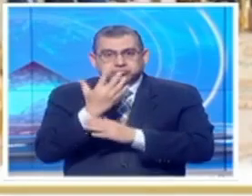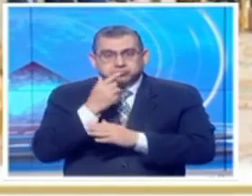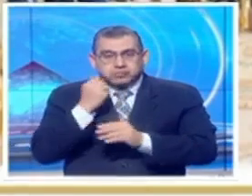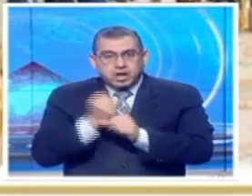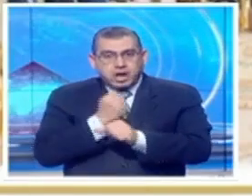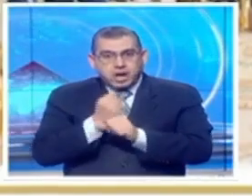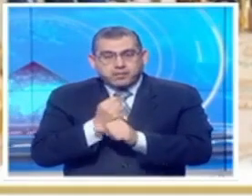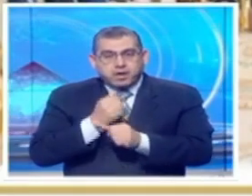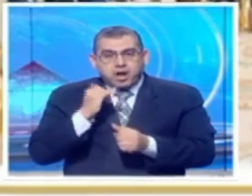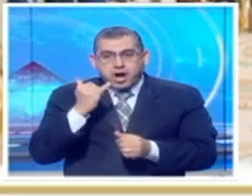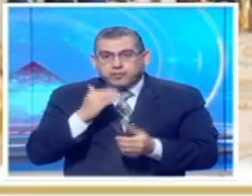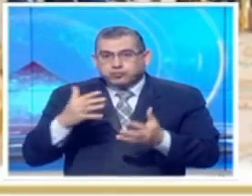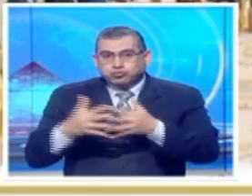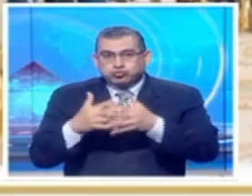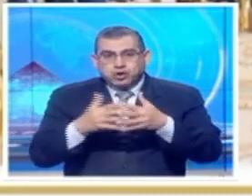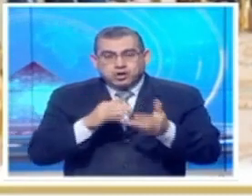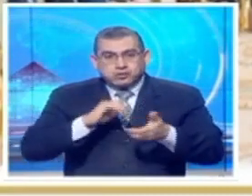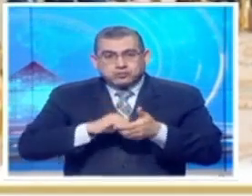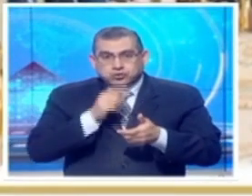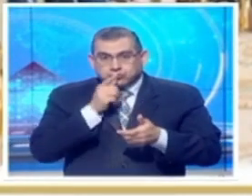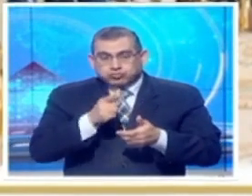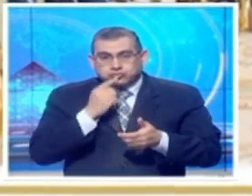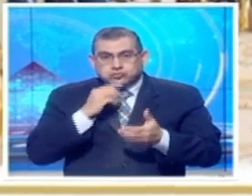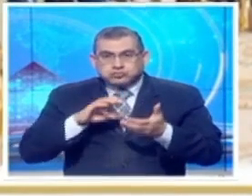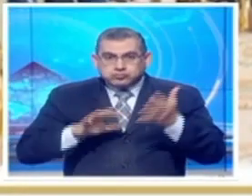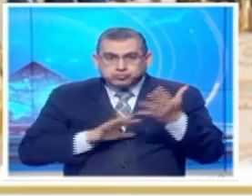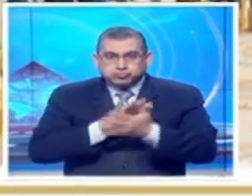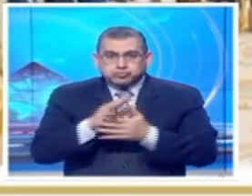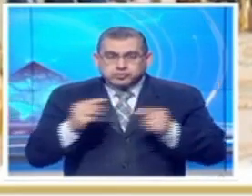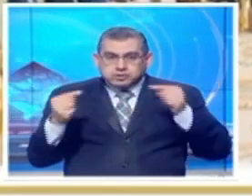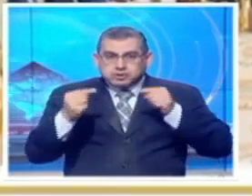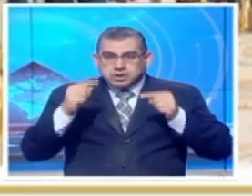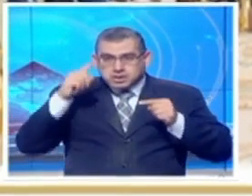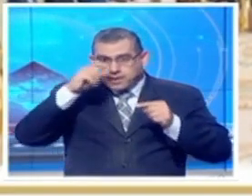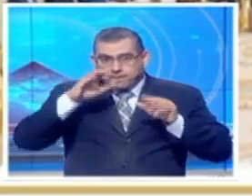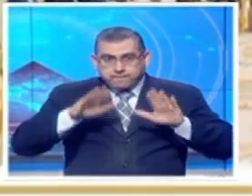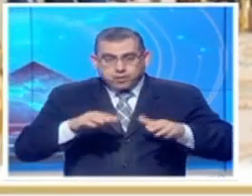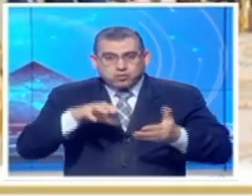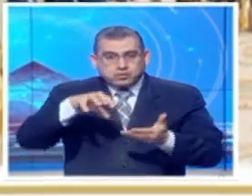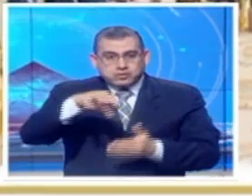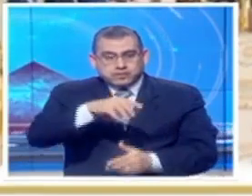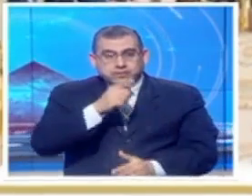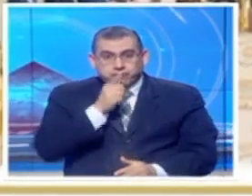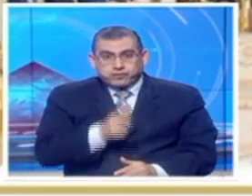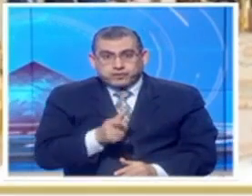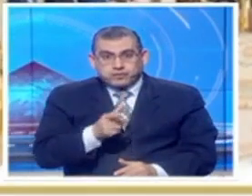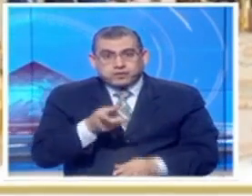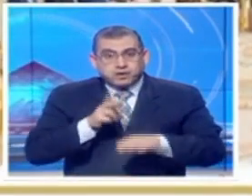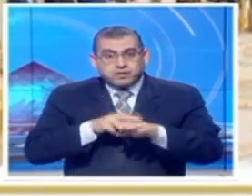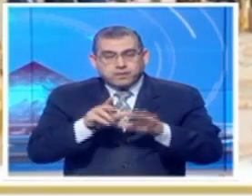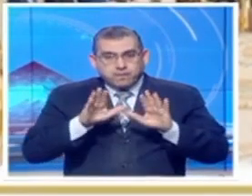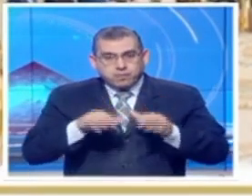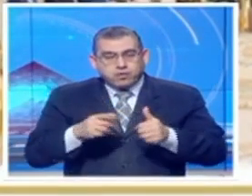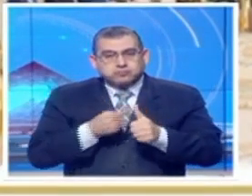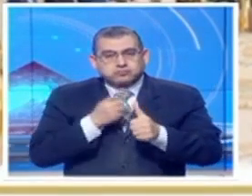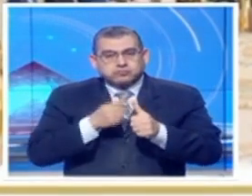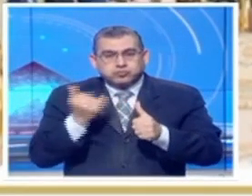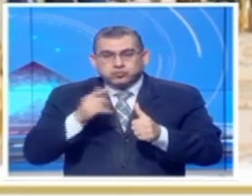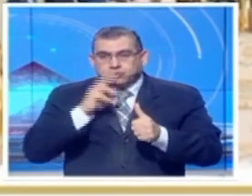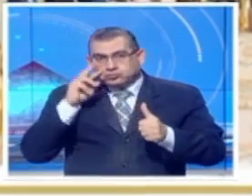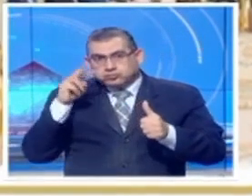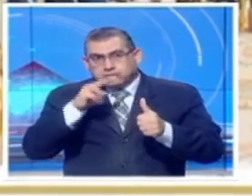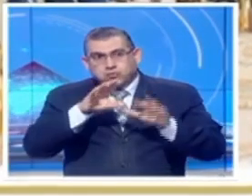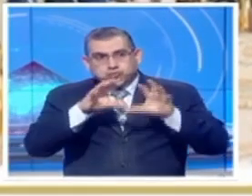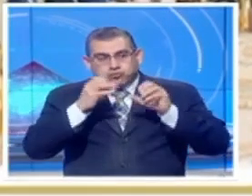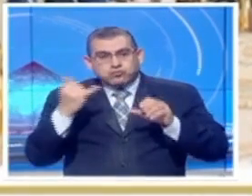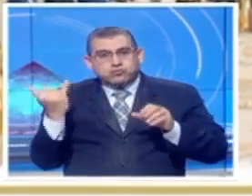العمل العربي المشترك في مواجهة الأزمات والتحديات الراهنة بالمنطقة، الذي يعد نموذجا يحتذى به